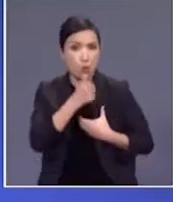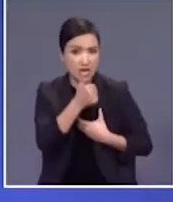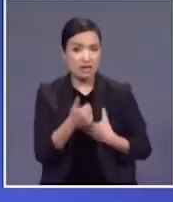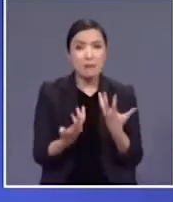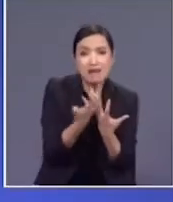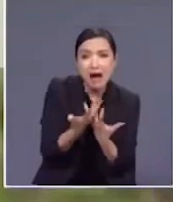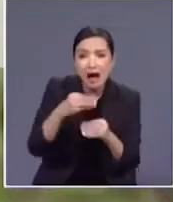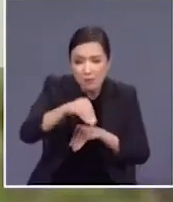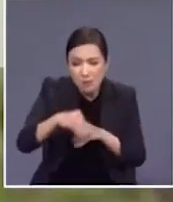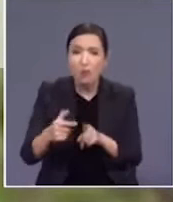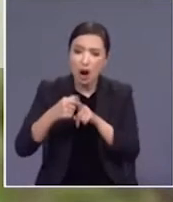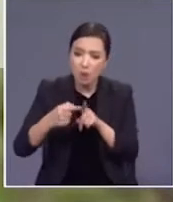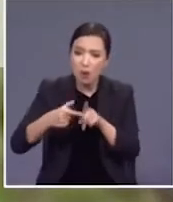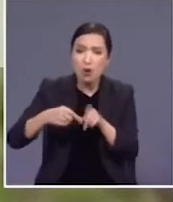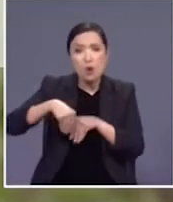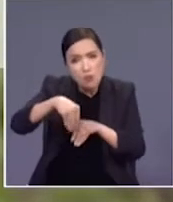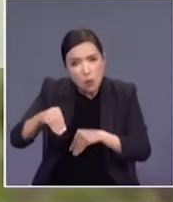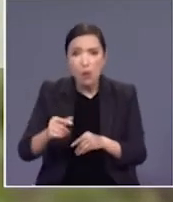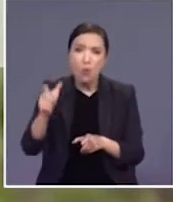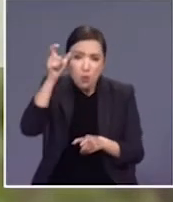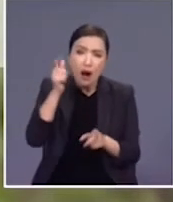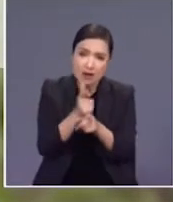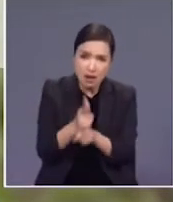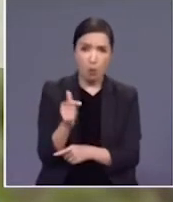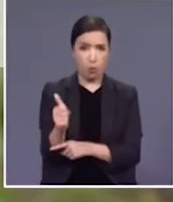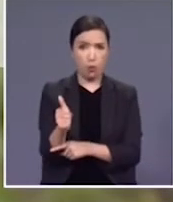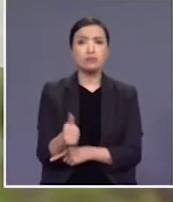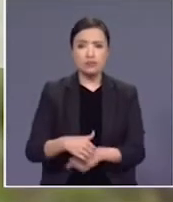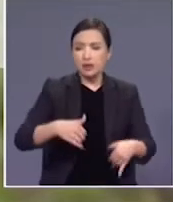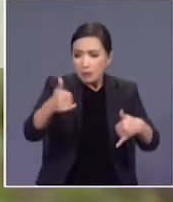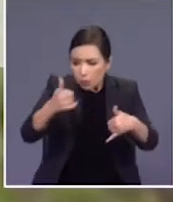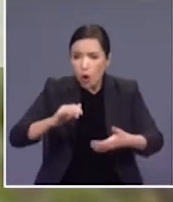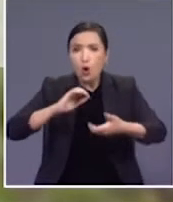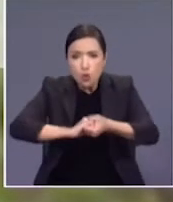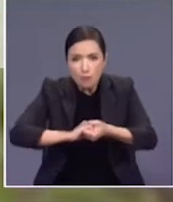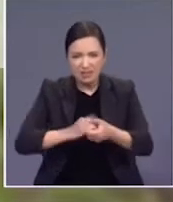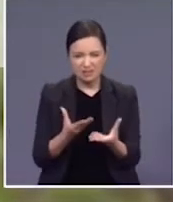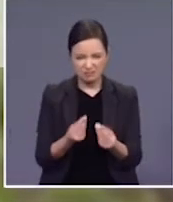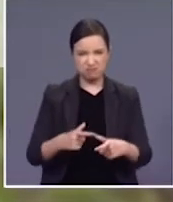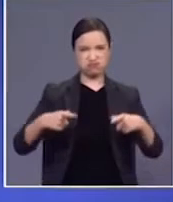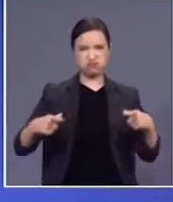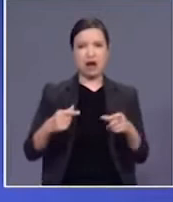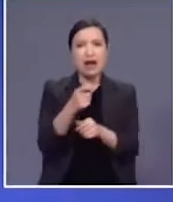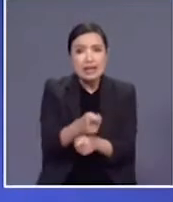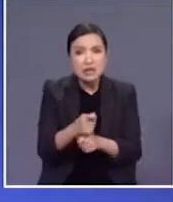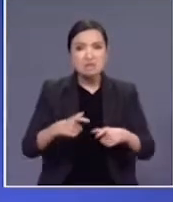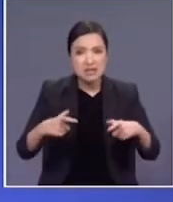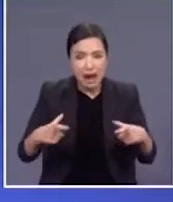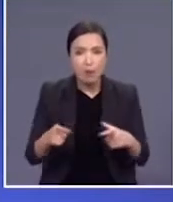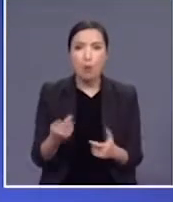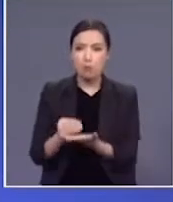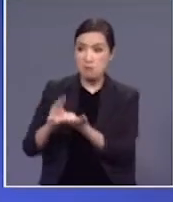ไร่ข้าวโพดเป็นต้นและ3การรวมกลุ่มเกษตรแปลงใหญ่ทำปศุสัตว์ร่วมกันซึ่งจะช่วยลดต้นทุนการผลิตทั้งการหา